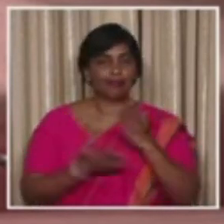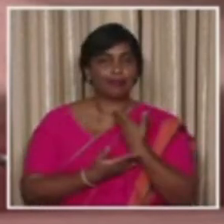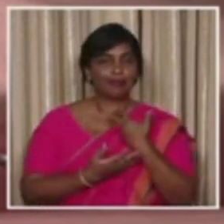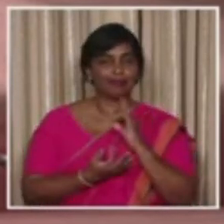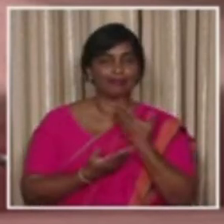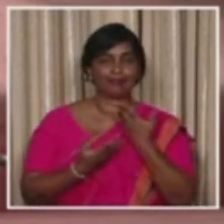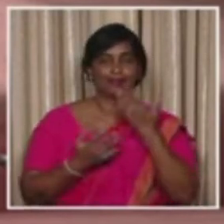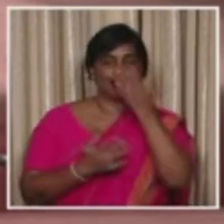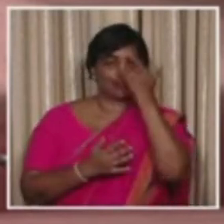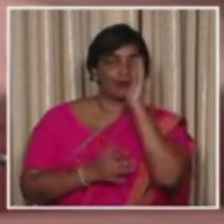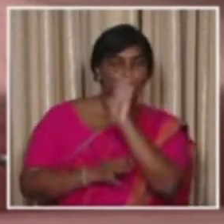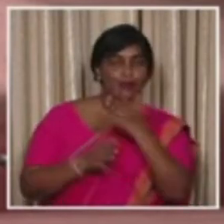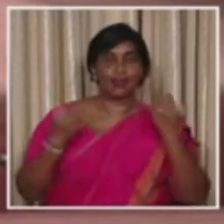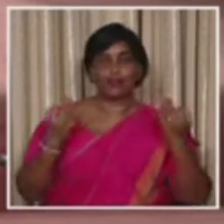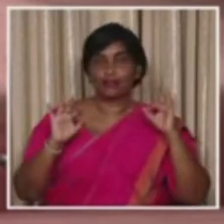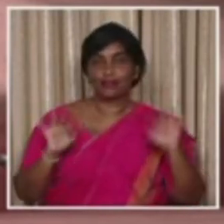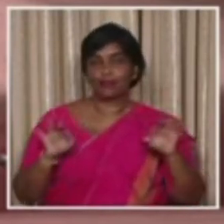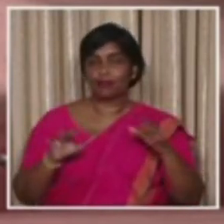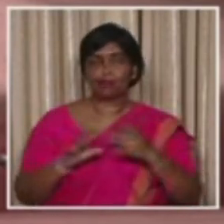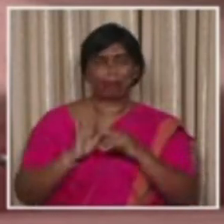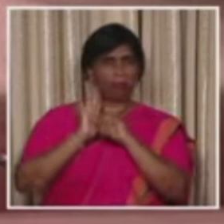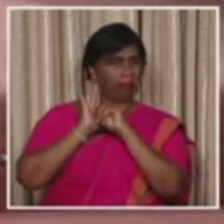மிகவும் கேவலமாக